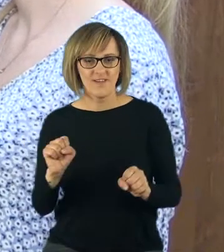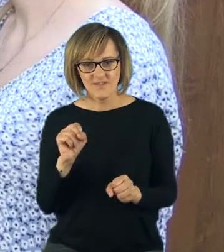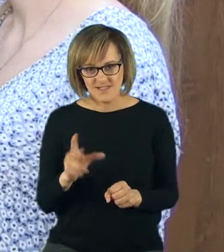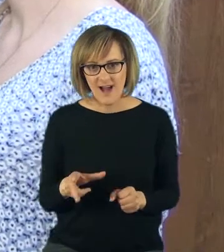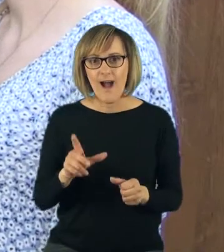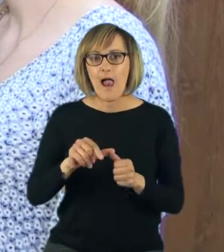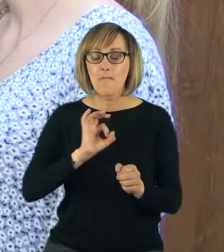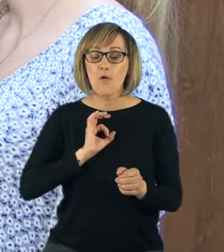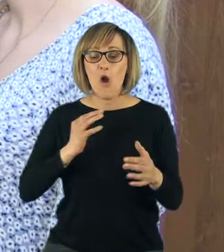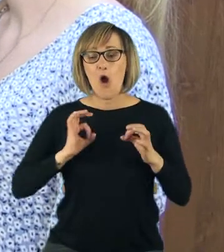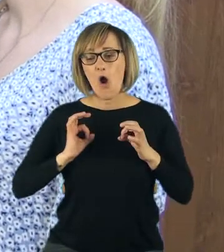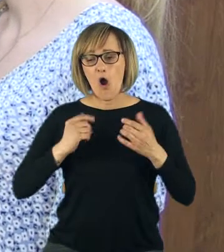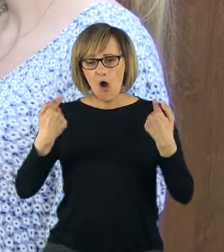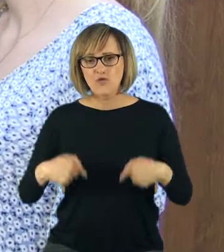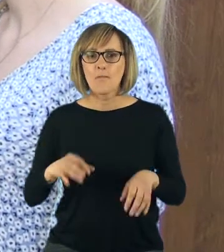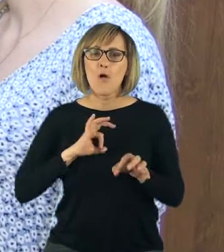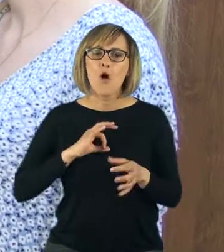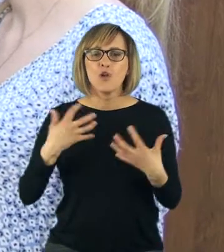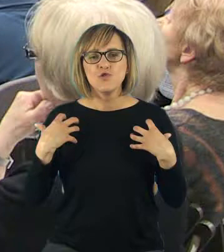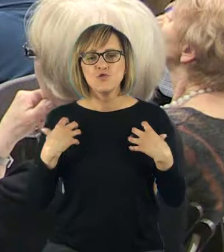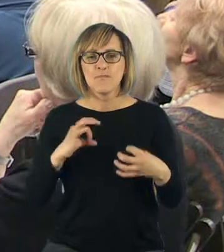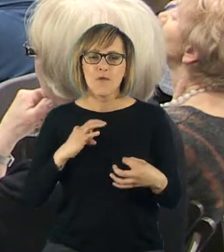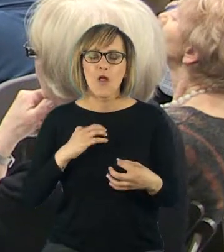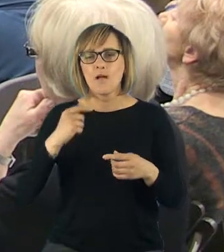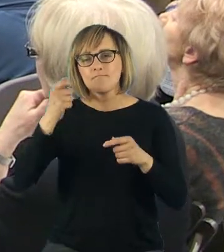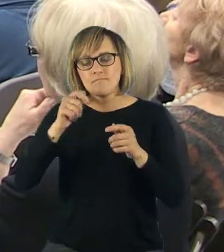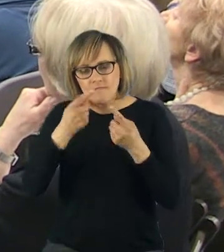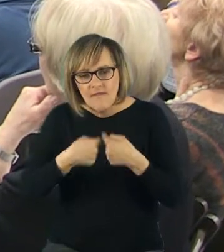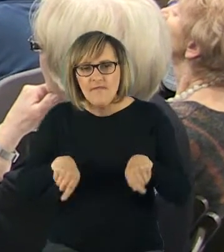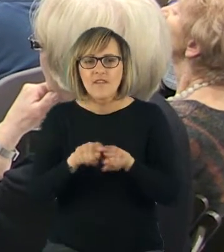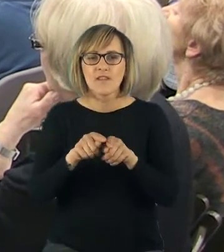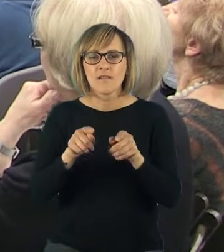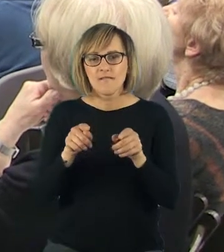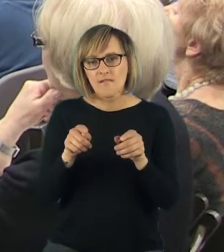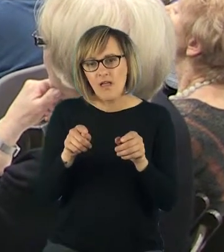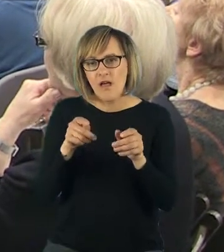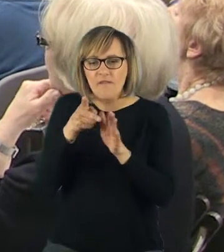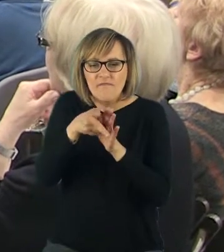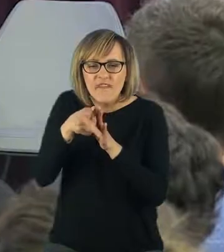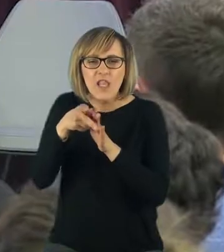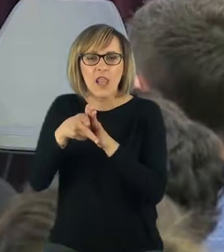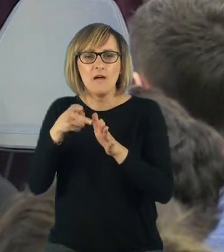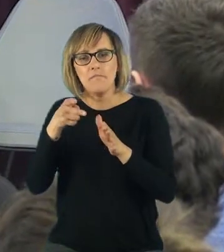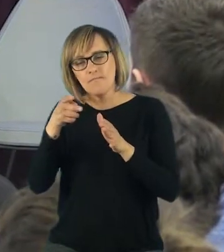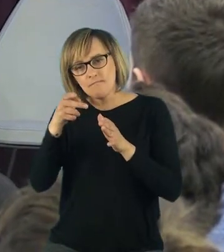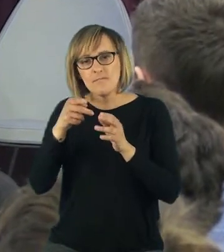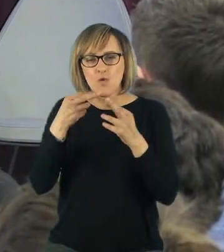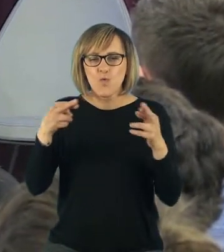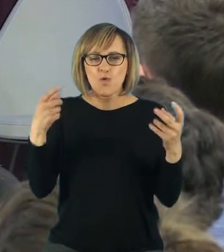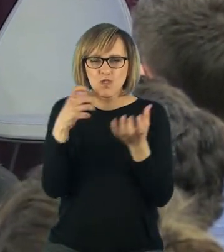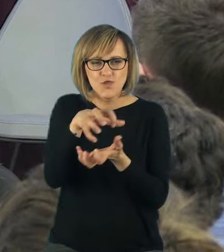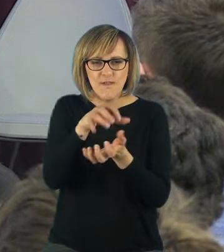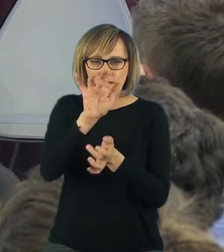straceńczy wizerunek wynika tylko i wyłącznie z tego, w jaki sposób zachowuję się, kiedy realizujemy odcinki. Natomiast ja prywatnie jestem człowiekiem, który po